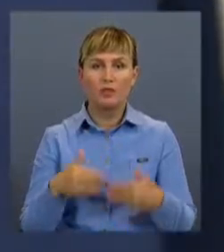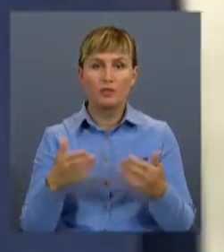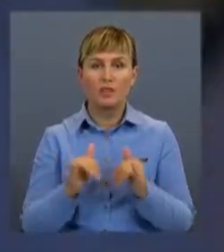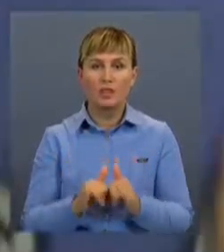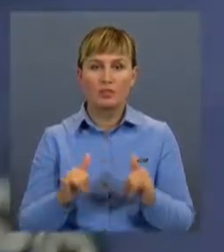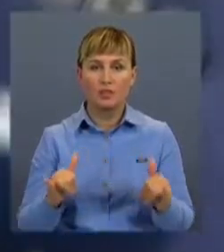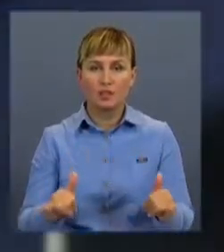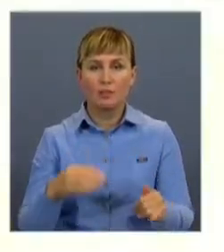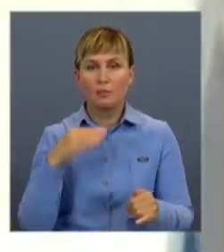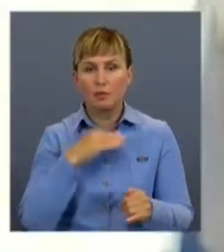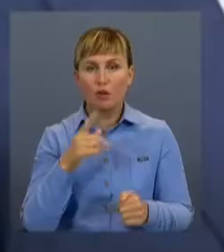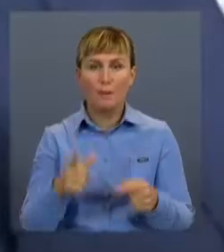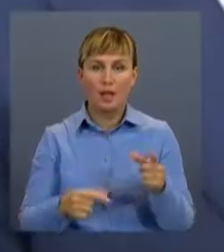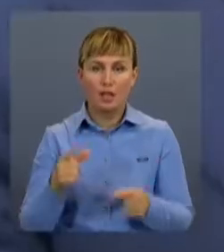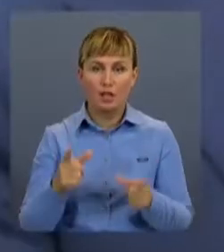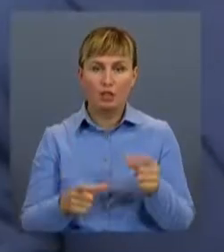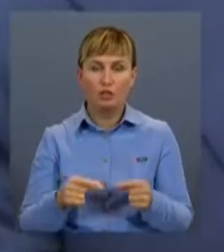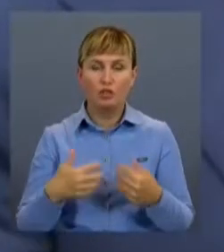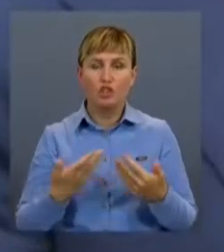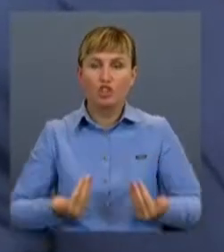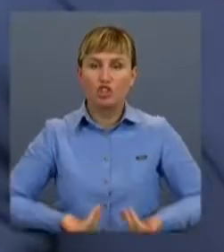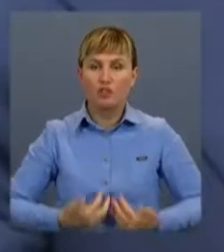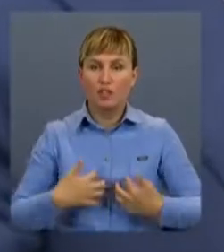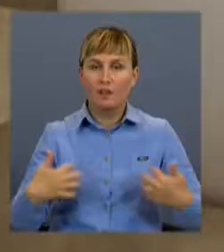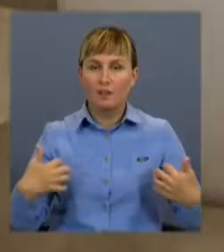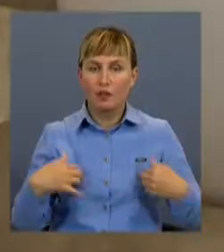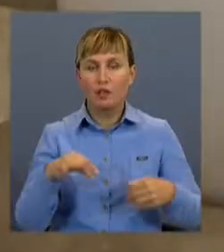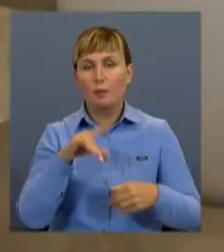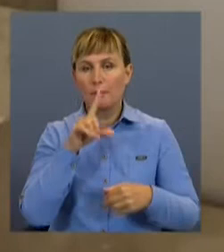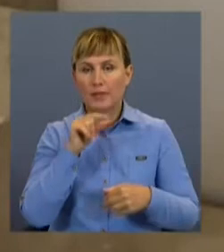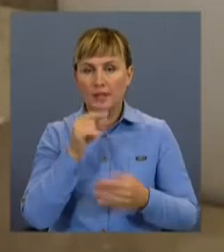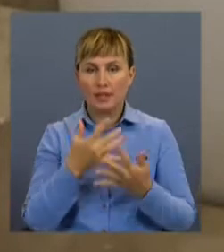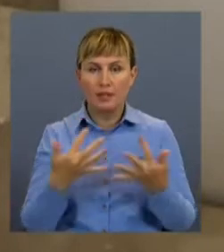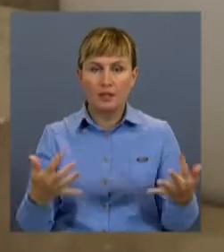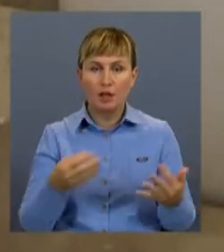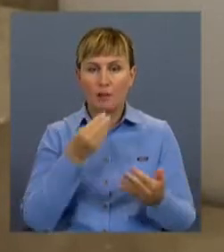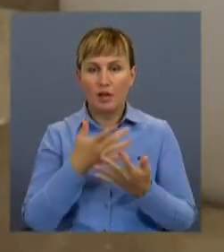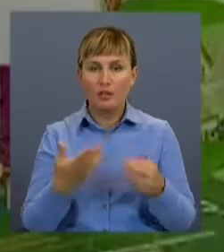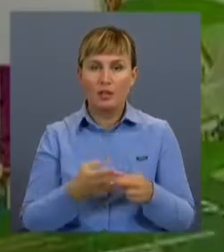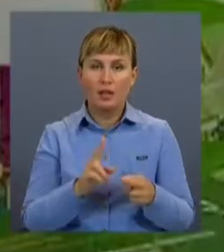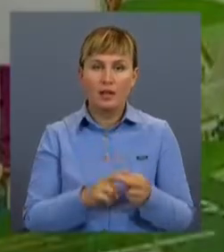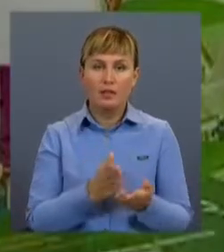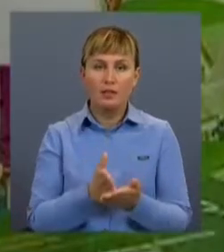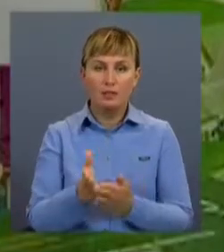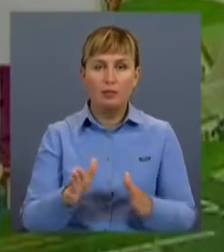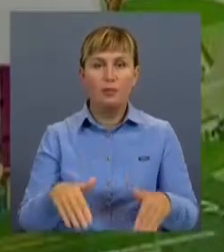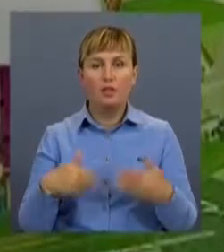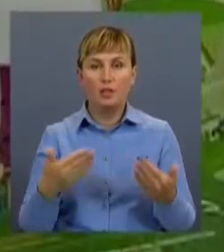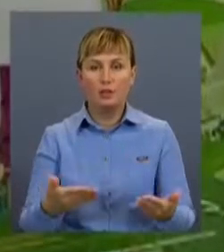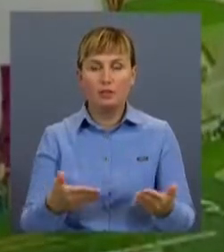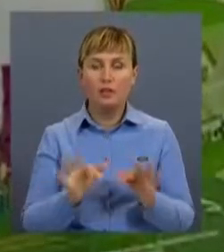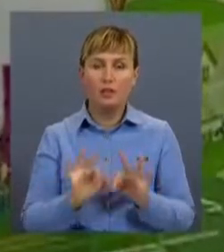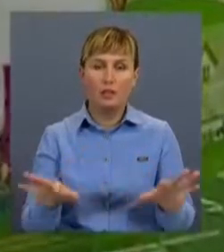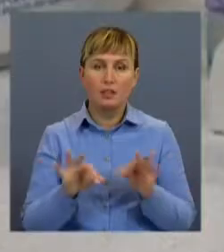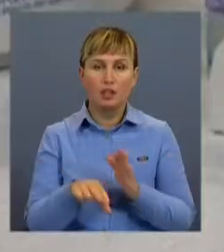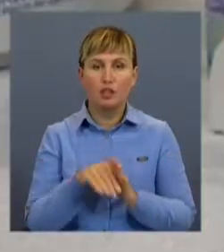развивать мясное и молочное животноводство и птицеводство именно продукцию этих отраслей предложили продегустировать